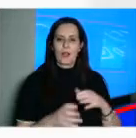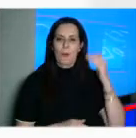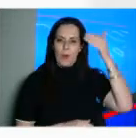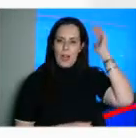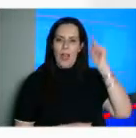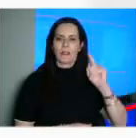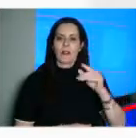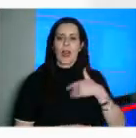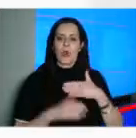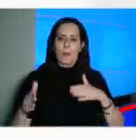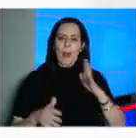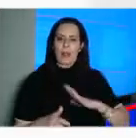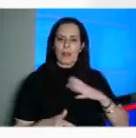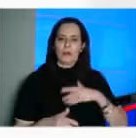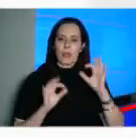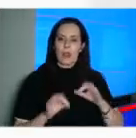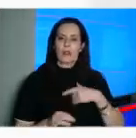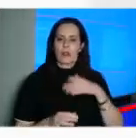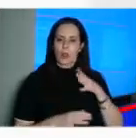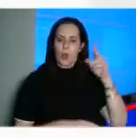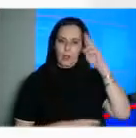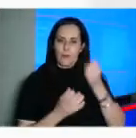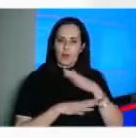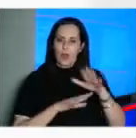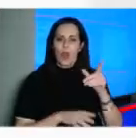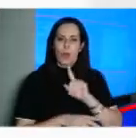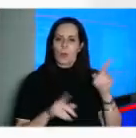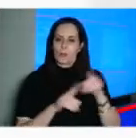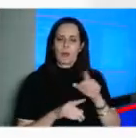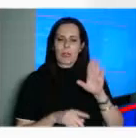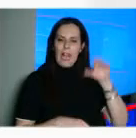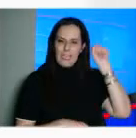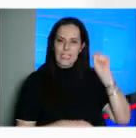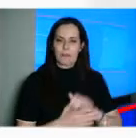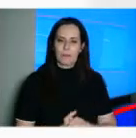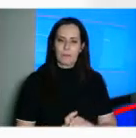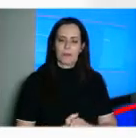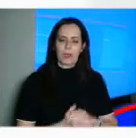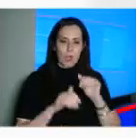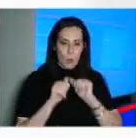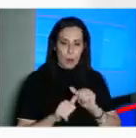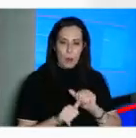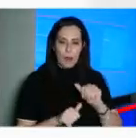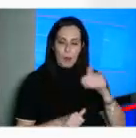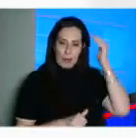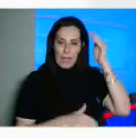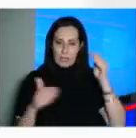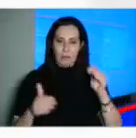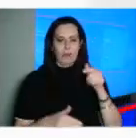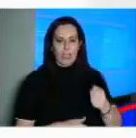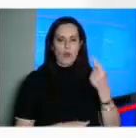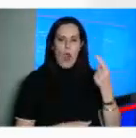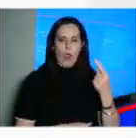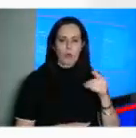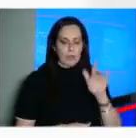בוגי גנץ לפיד, אנחנו ימין ממלכתי אמיתי, נפנה לליכוד להרכיב ממשלה, לא פוסלים גם את הכהניסטים. תומכים בממשלת גנץ ימין, הקישו